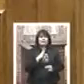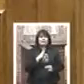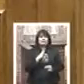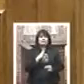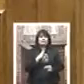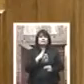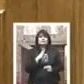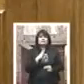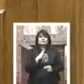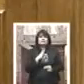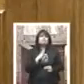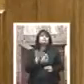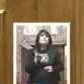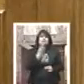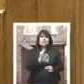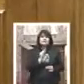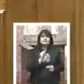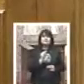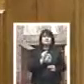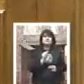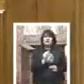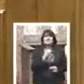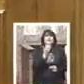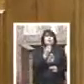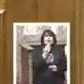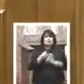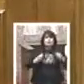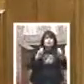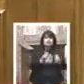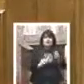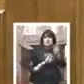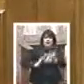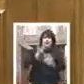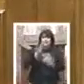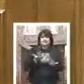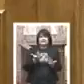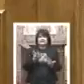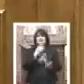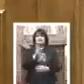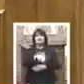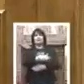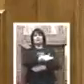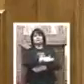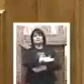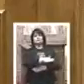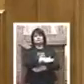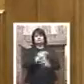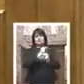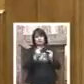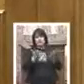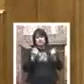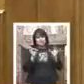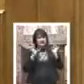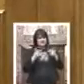τελείως αντικοινωνική και αντιαναπτυξιακή λογική. Δηλαδή, θα το έχετε απαξιώσει. Γιατί κανείς δεν